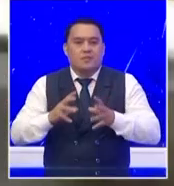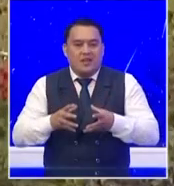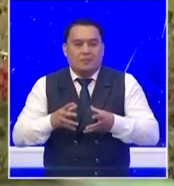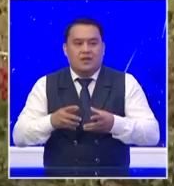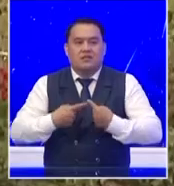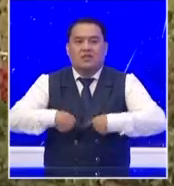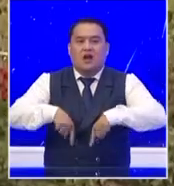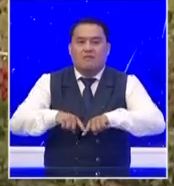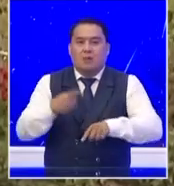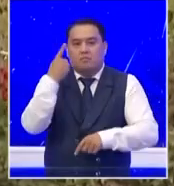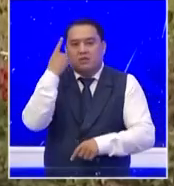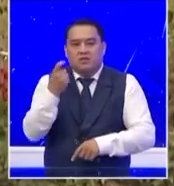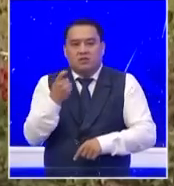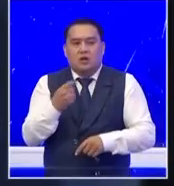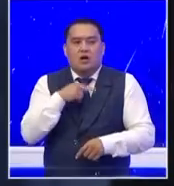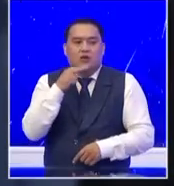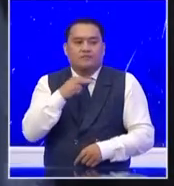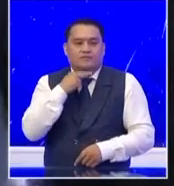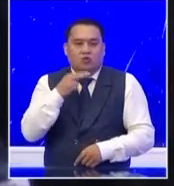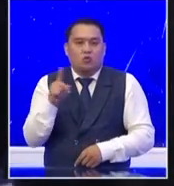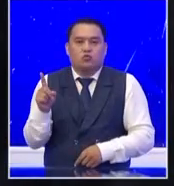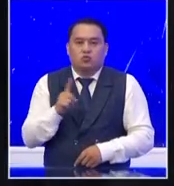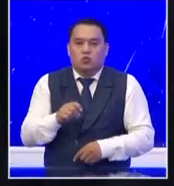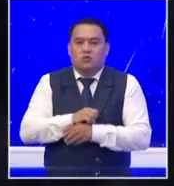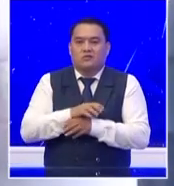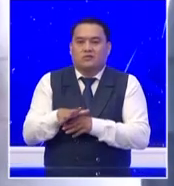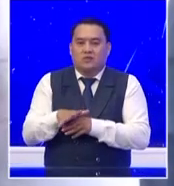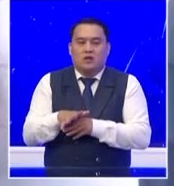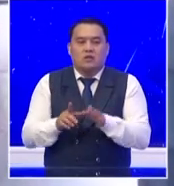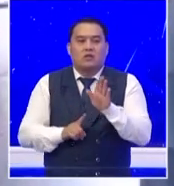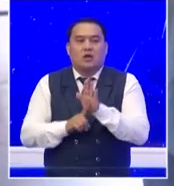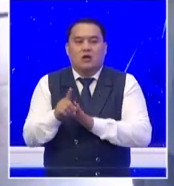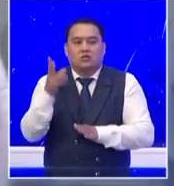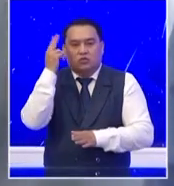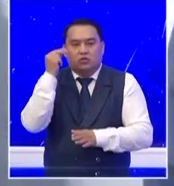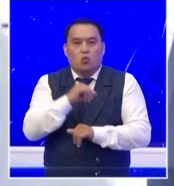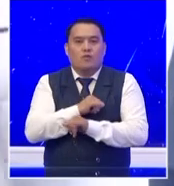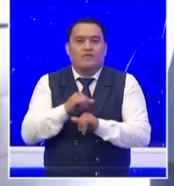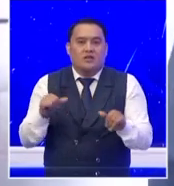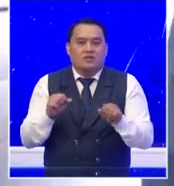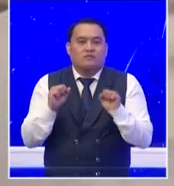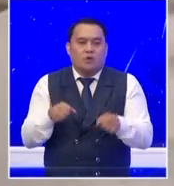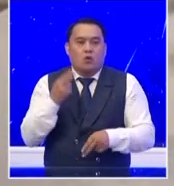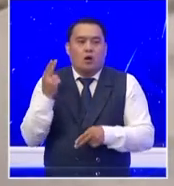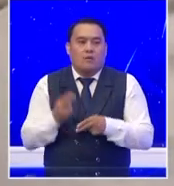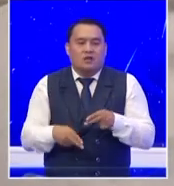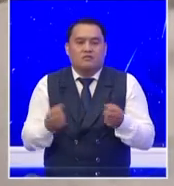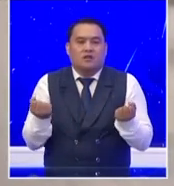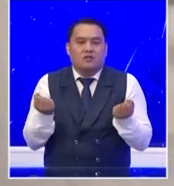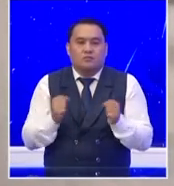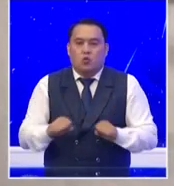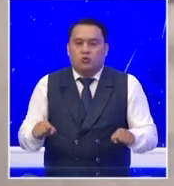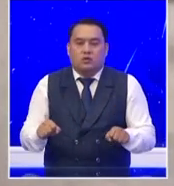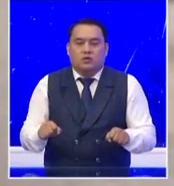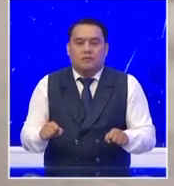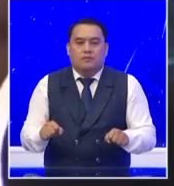организация здравоохранения призывает к максимальной осторожности, заявляя, что эпидемия в самом разгаре. И цифры заболевших таковы, что говорить об окончании мобилизации против коронавируса